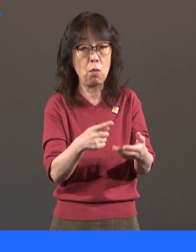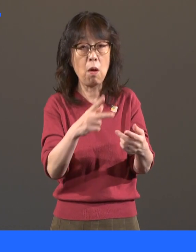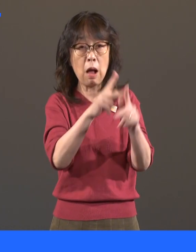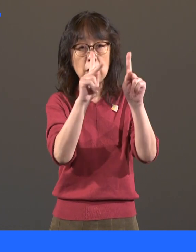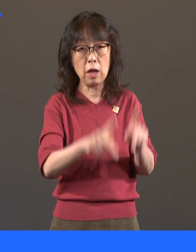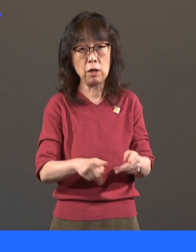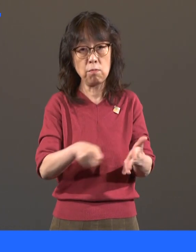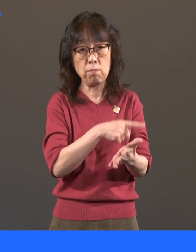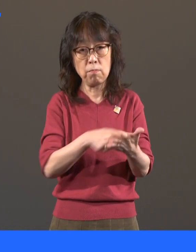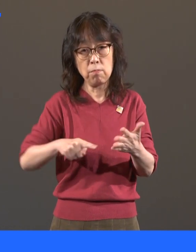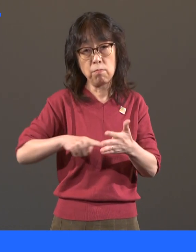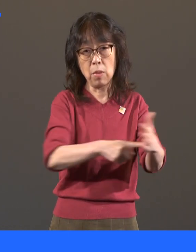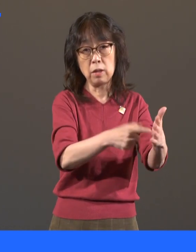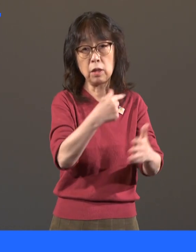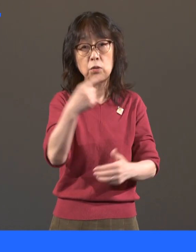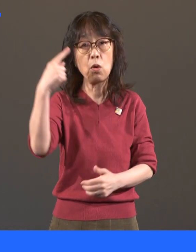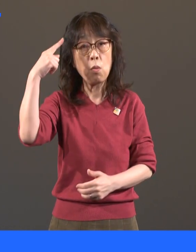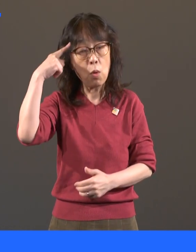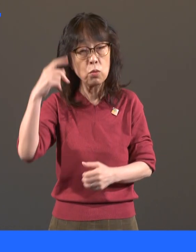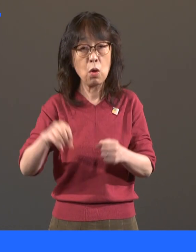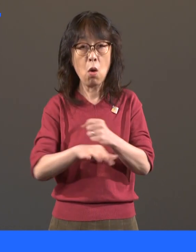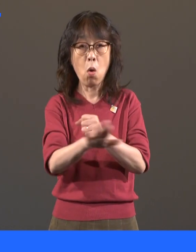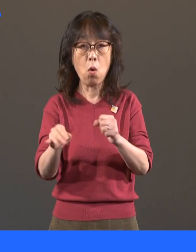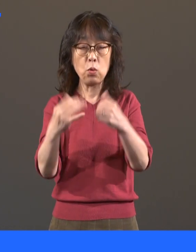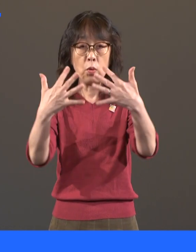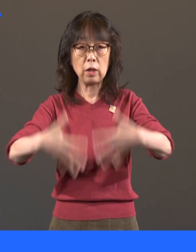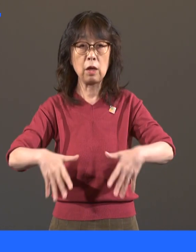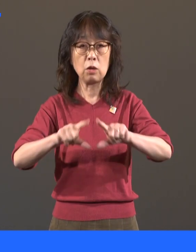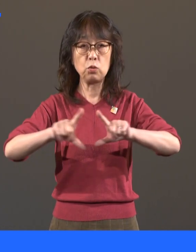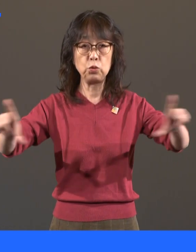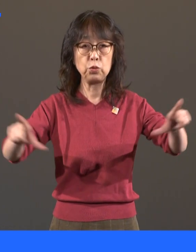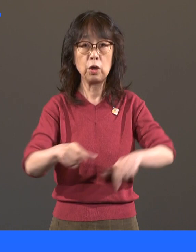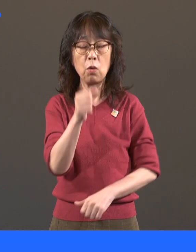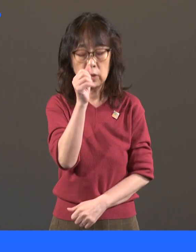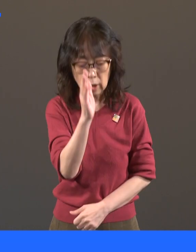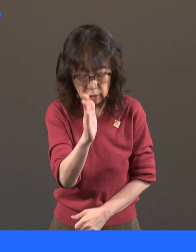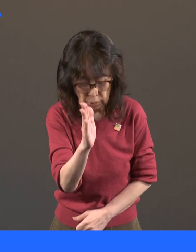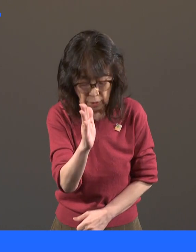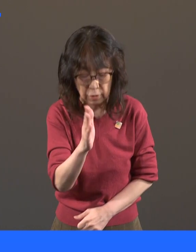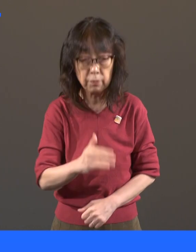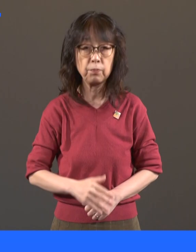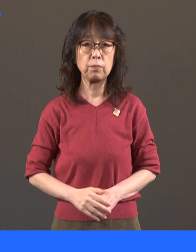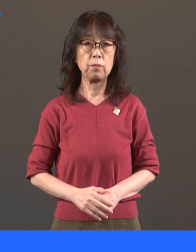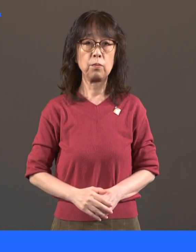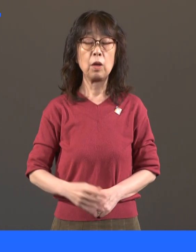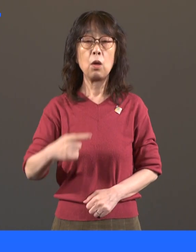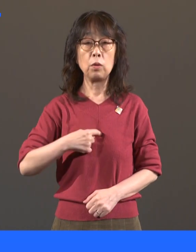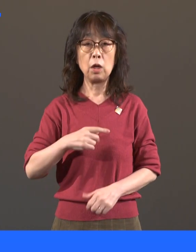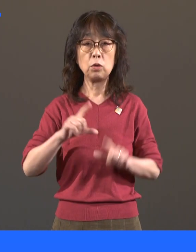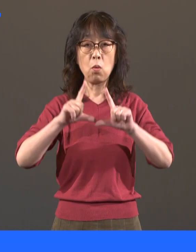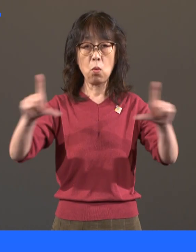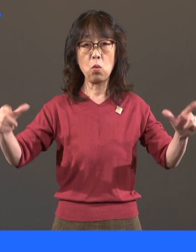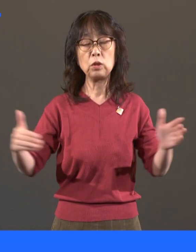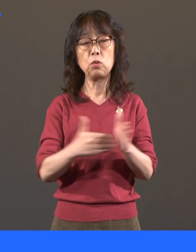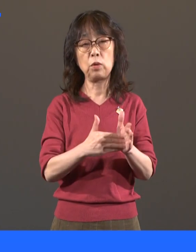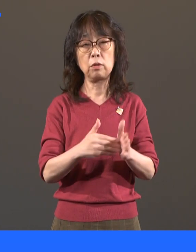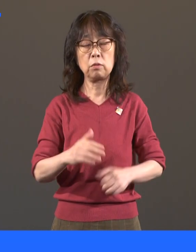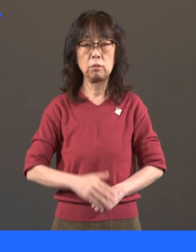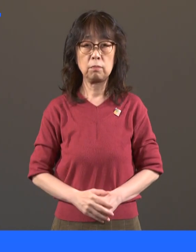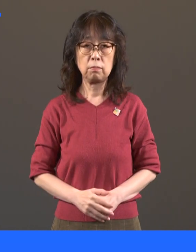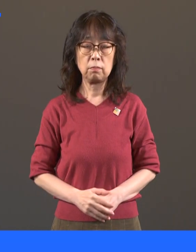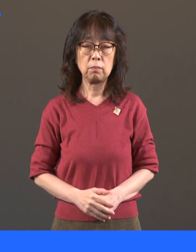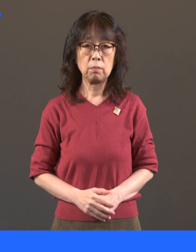考えておりますので報道機関の皆様には周知方のご協力をお願いをいたしますで私から以上